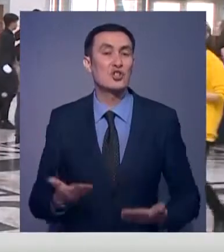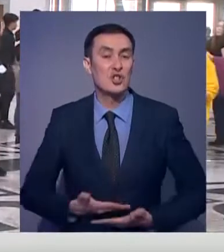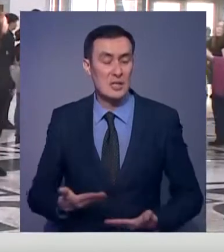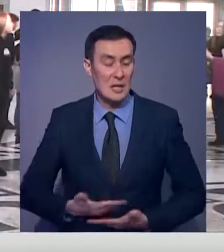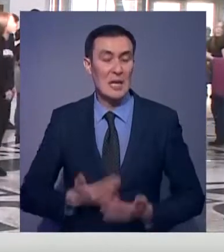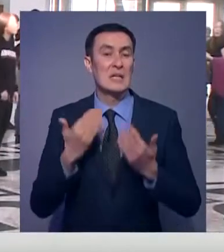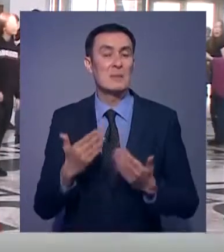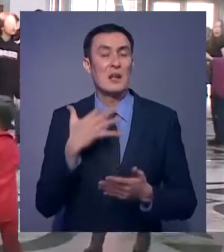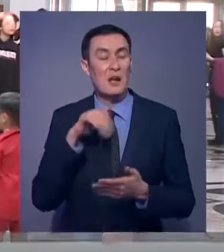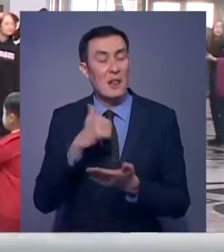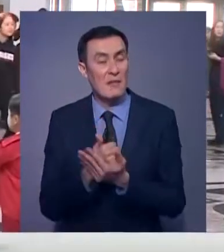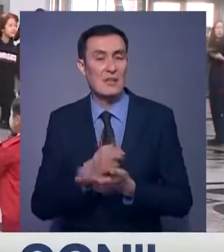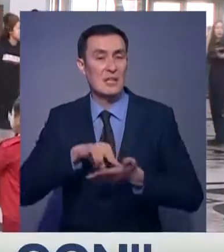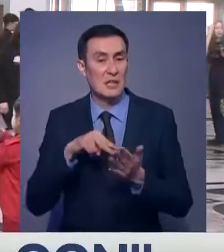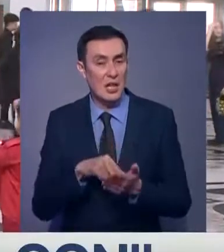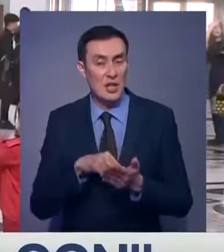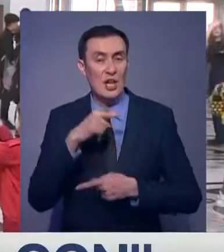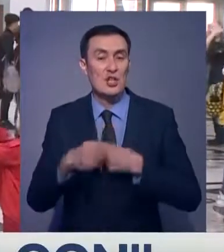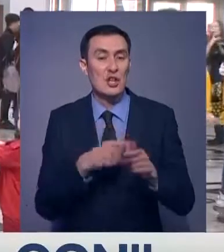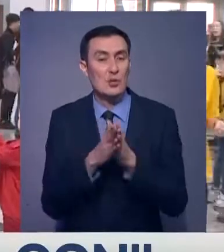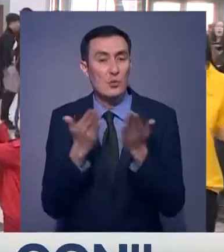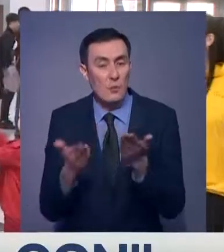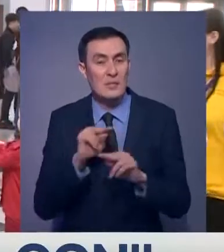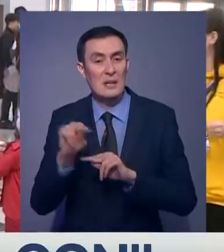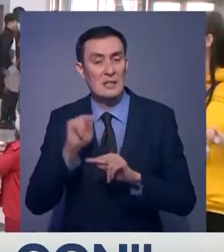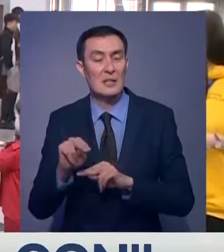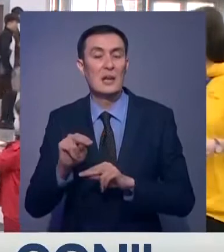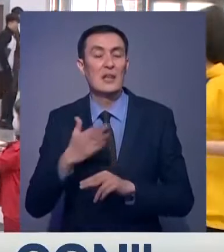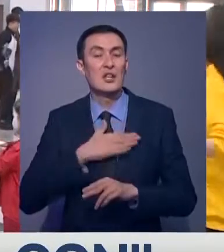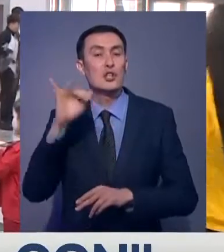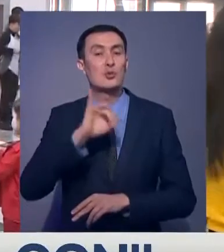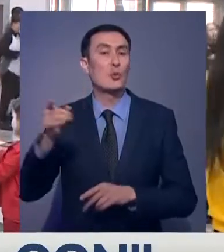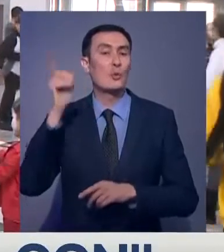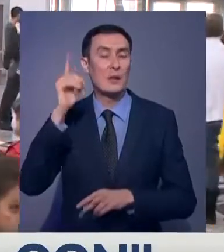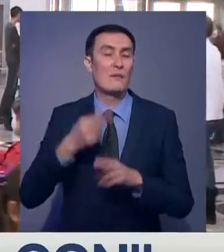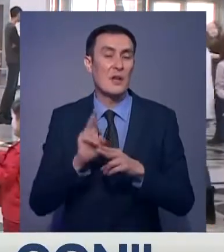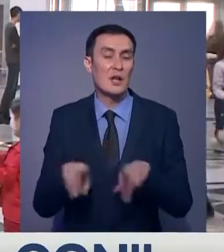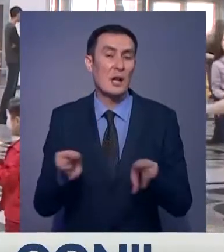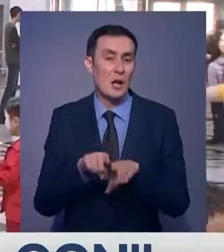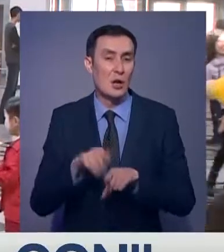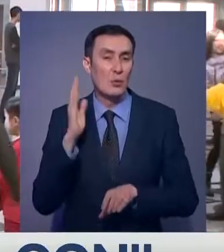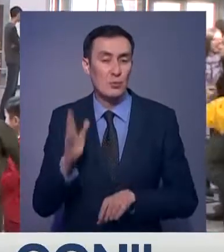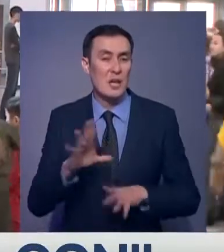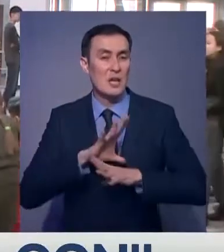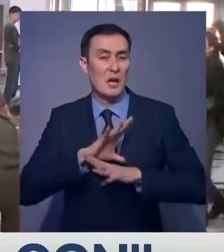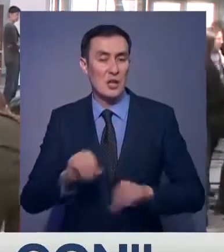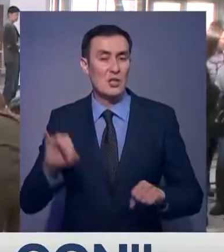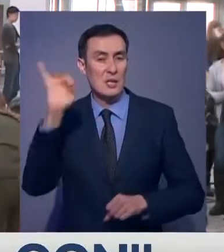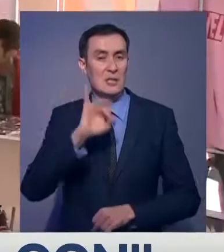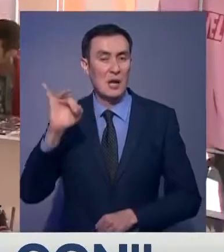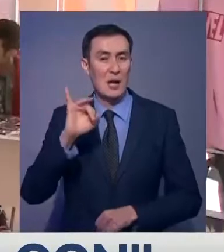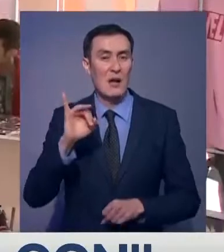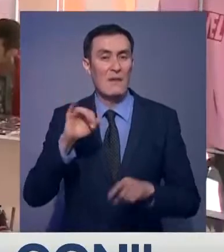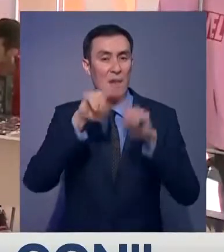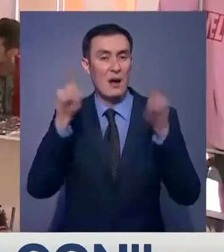существования. Теперь наша главная задача через комиксы рассказать об истории наших предков. Пусть это будет своего рода героическая сага в